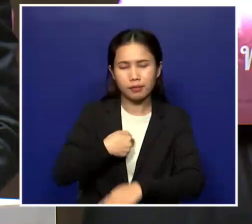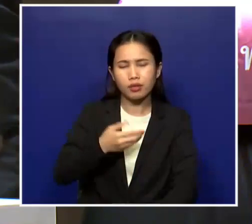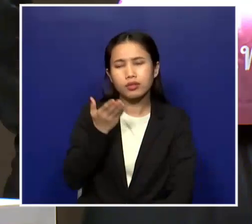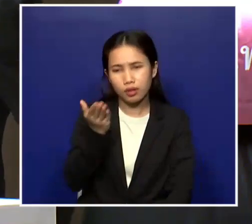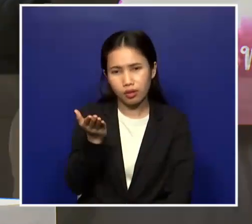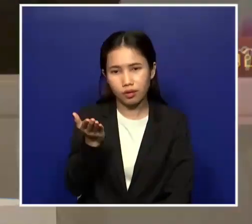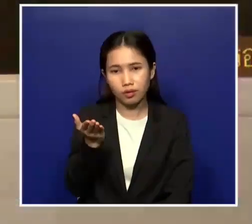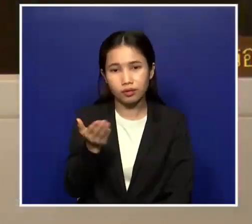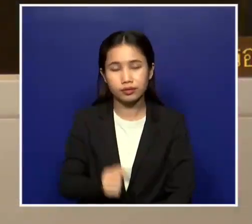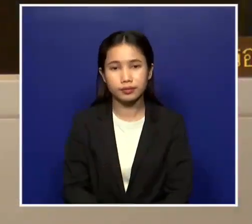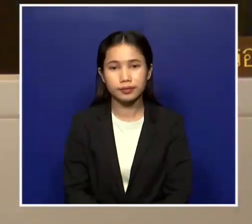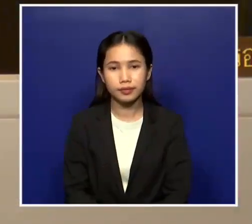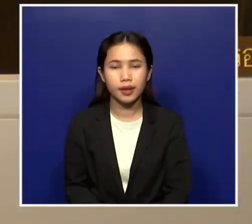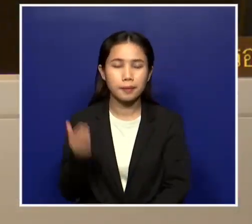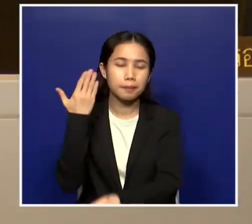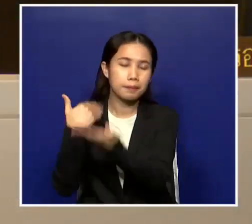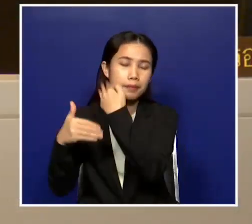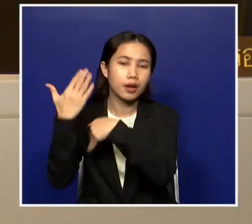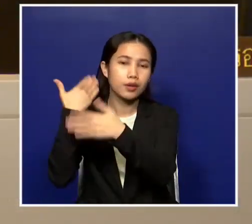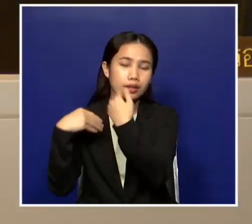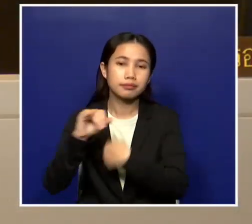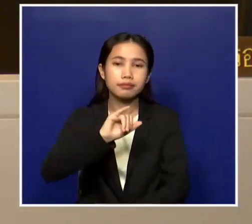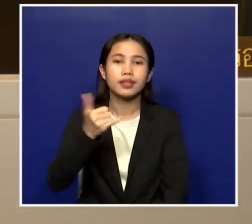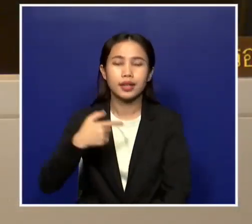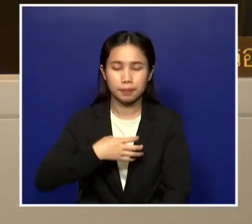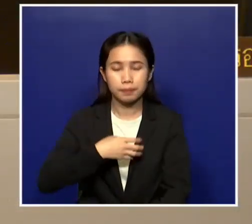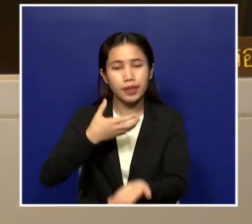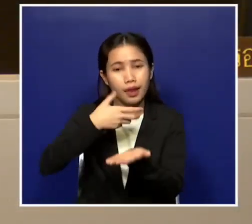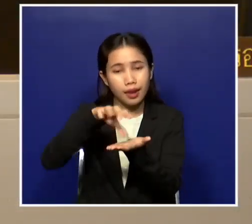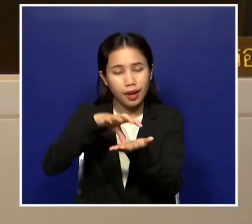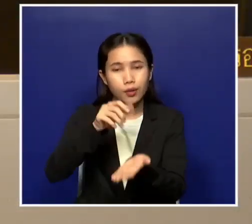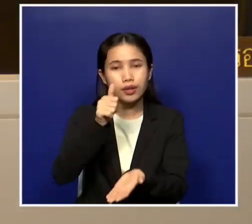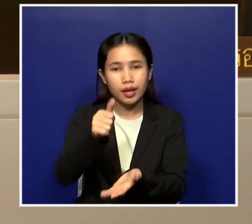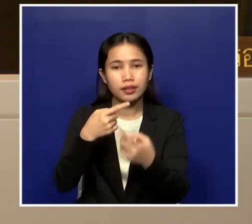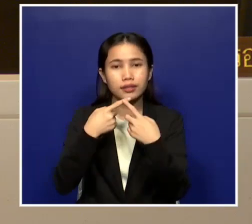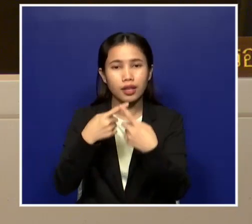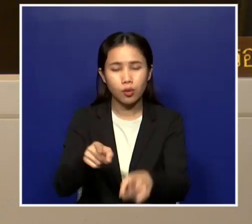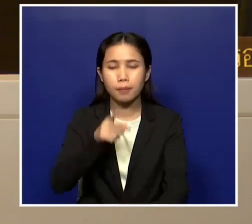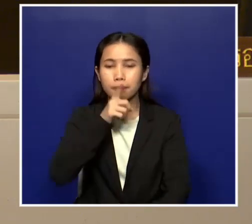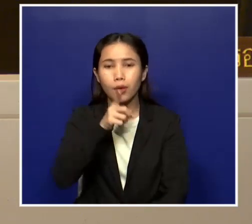ครับคือประวัติศาสตร์บางเรื่องเนี่ยเราเล่าได้แต่ว่าไปประนาม